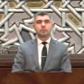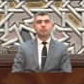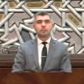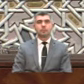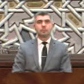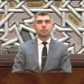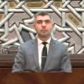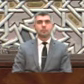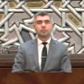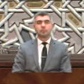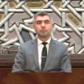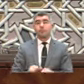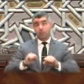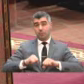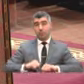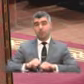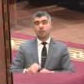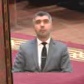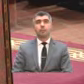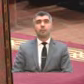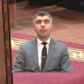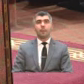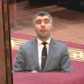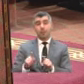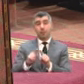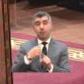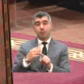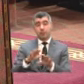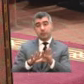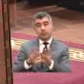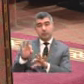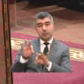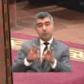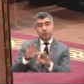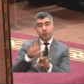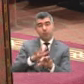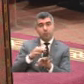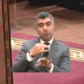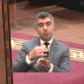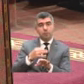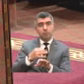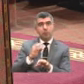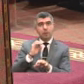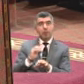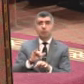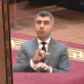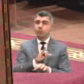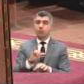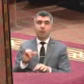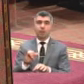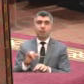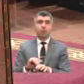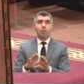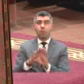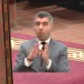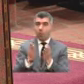أنا غير بغيت نأكد عليه بأن هذا المرفق ما يمكن التسيير ديالو يتم غير على الصعيد المحلي، ما يمكنش نعتبروه بأن